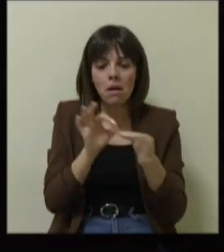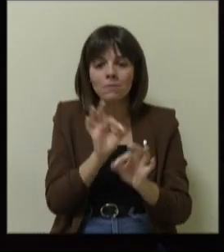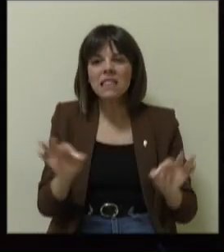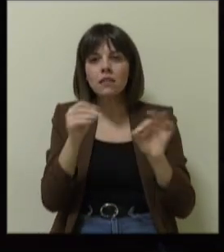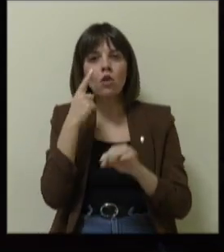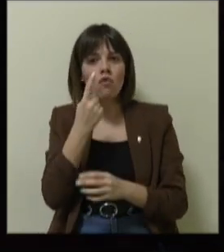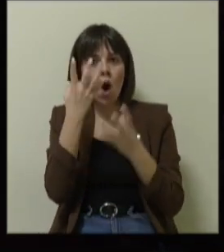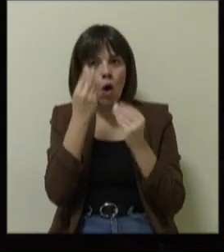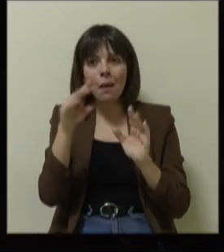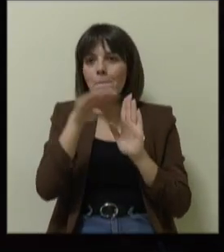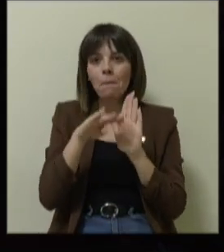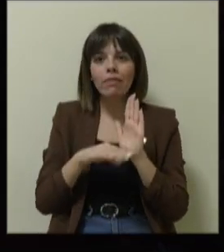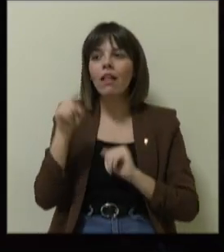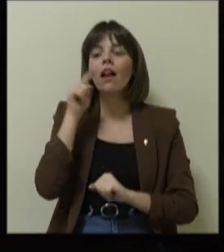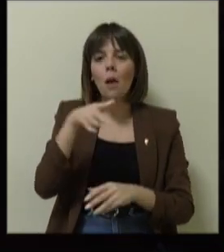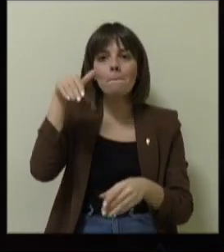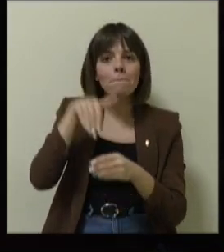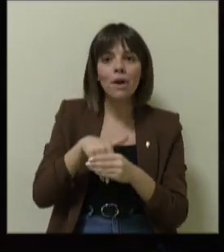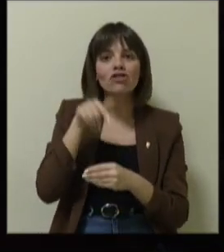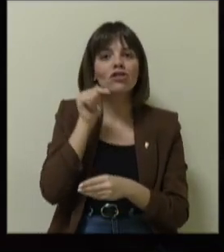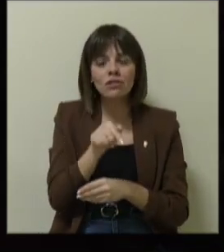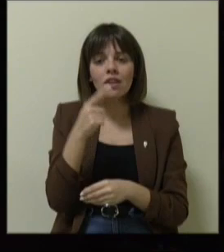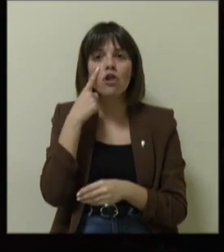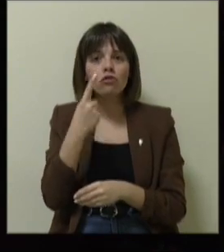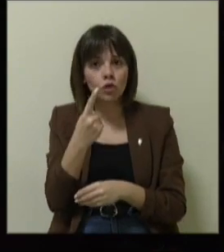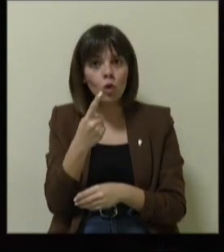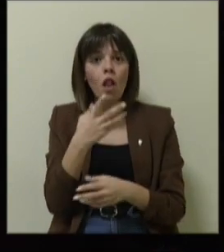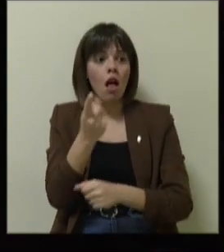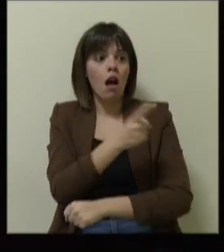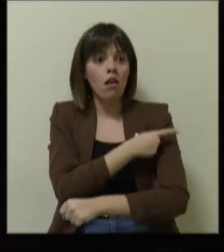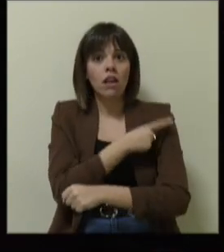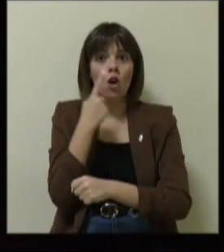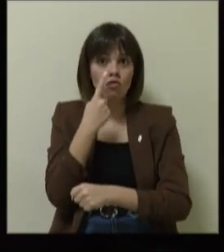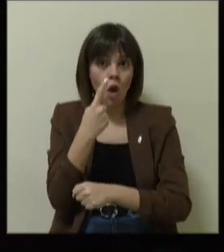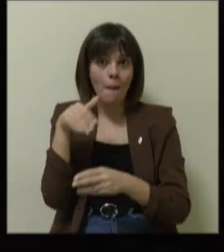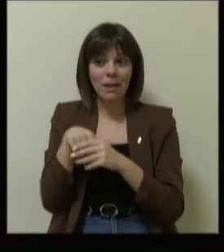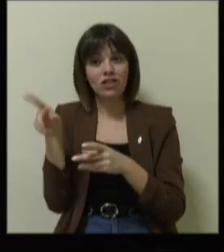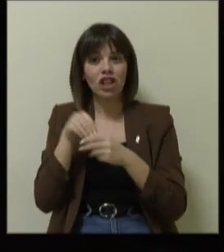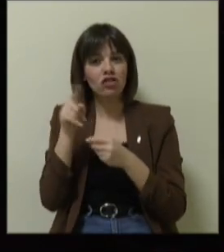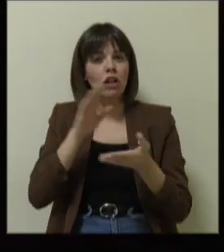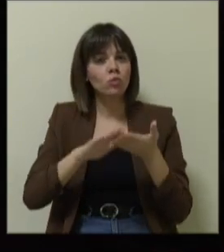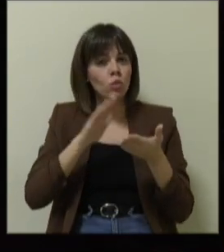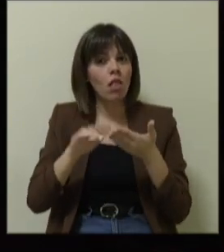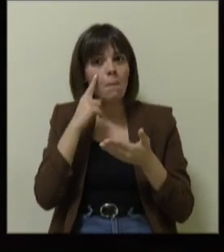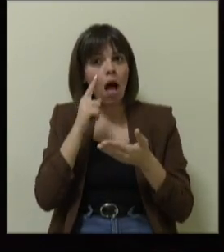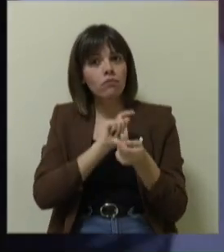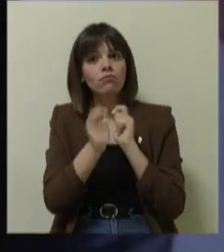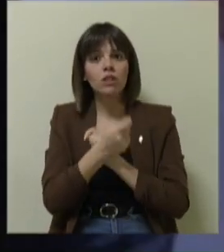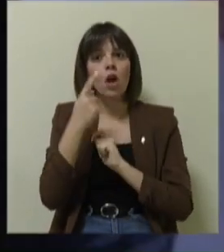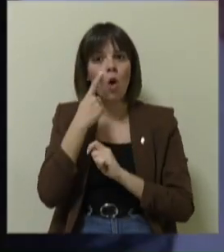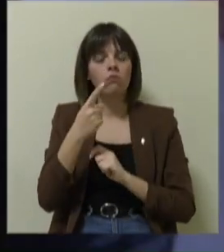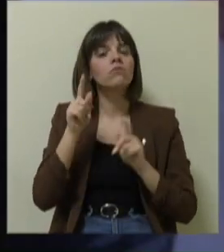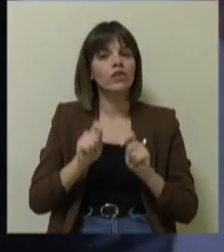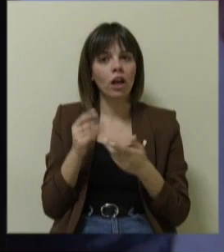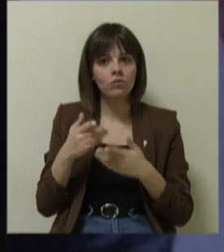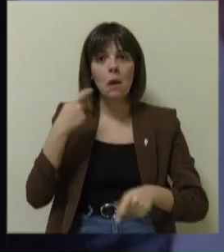ilgilendiren maddelerin mecliste nitelikli çoğunlukla değiştirilmesine ilişkin düzenleme yapacağız.